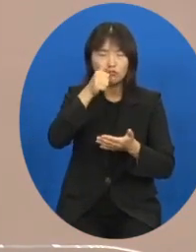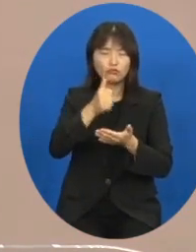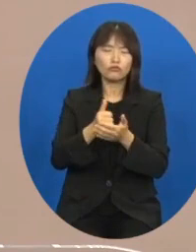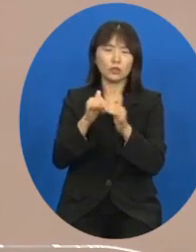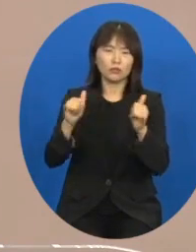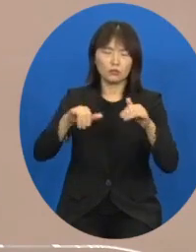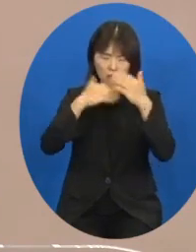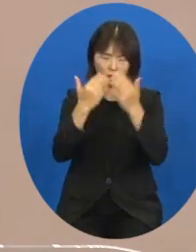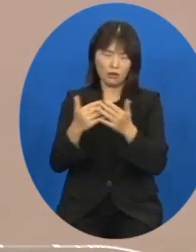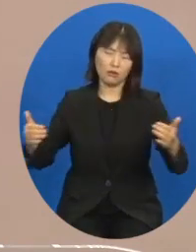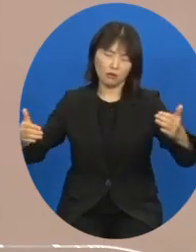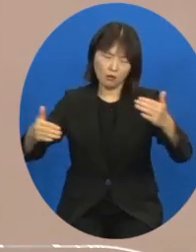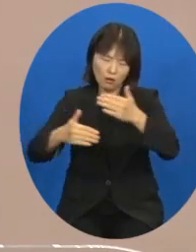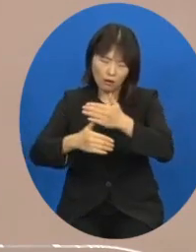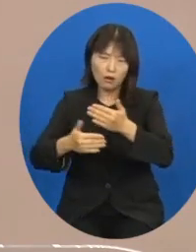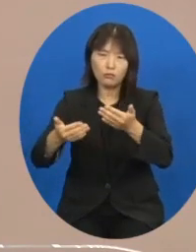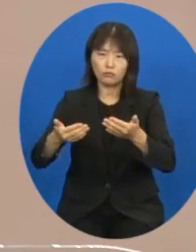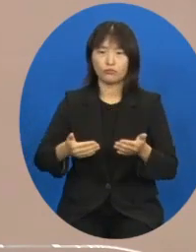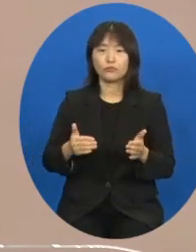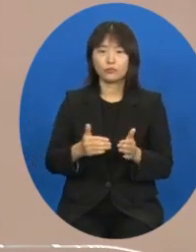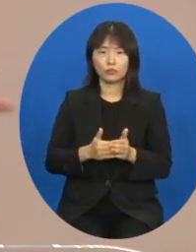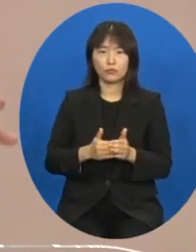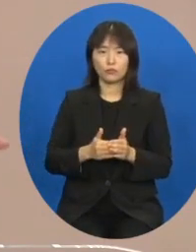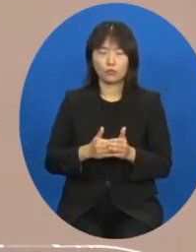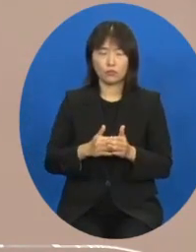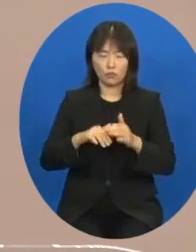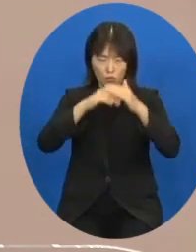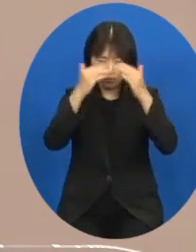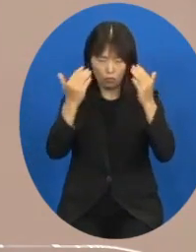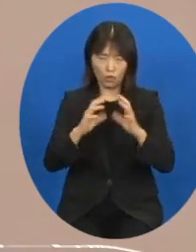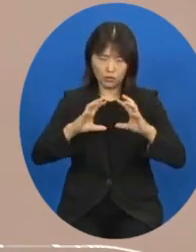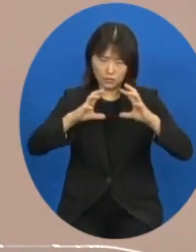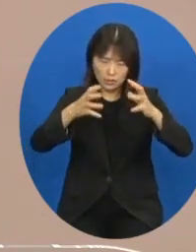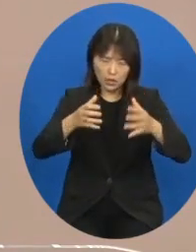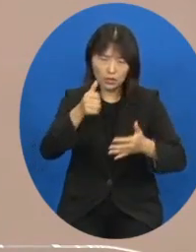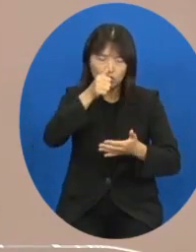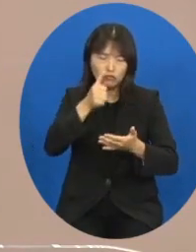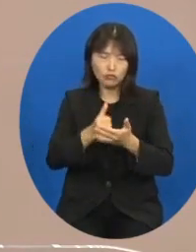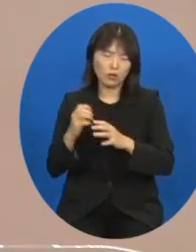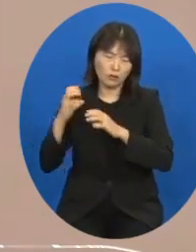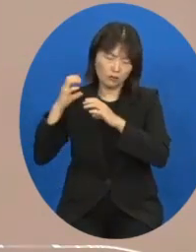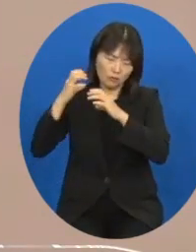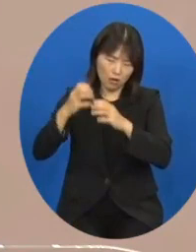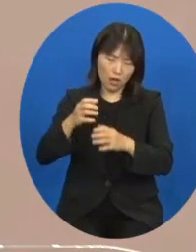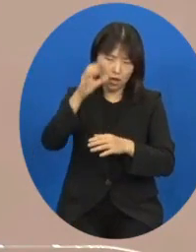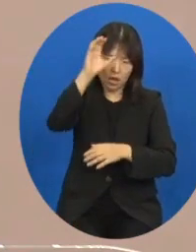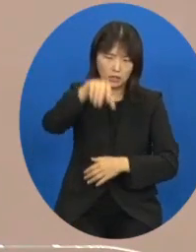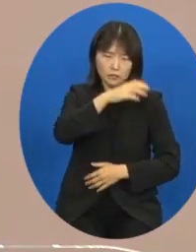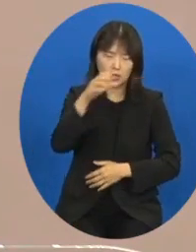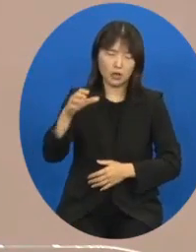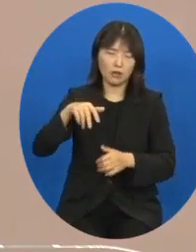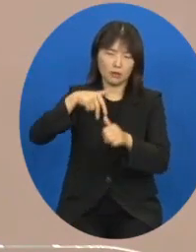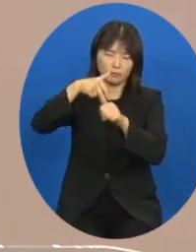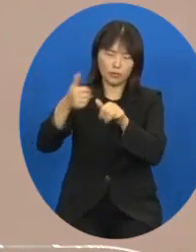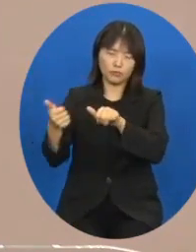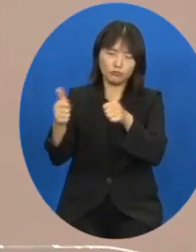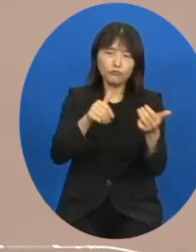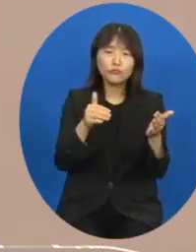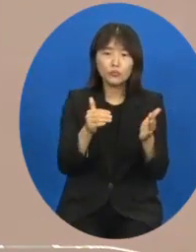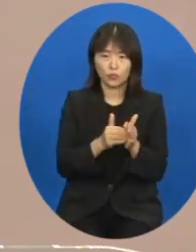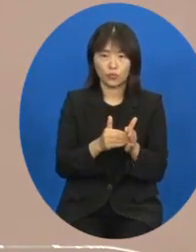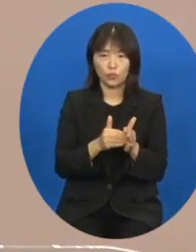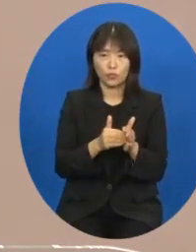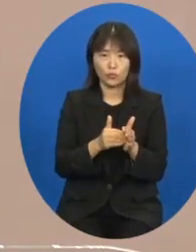다 받아주셨습니다. 그리고 온 인류의 죄를 지시고 십자가에 죽으신 분입니다. 그런데